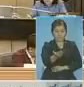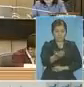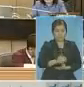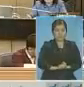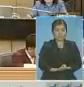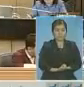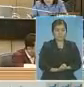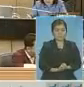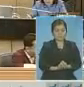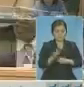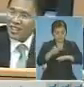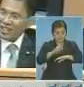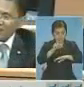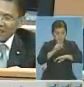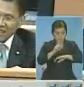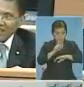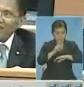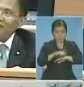ท่านประธานสภาที่เคารพ